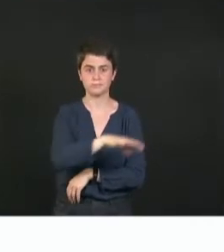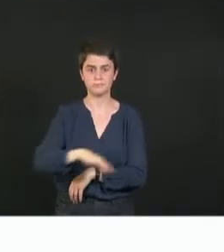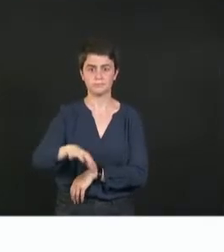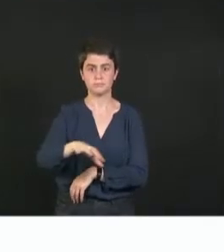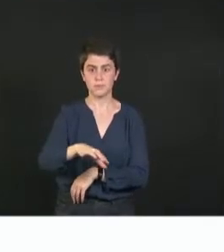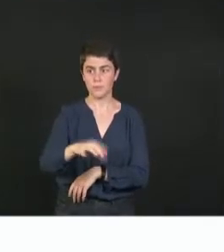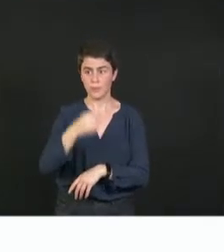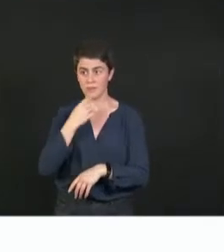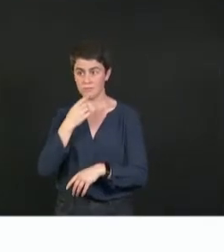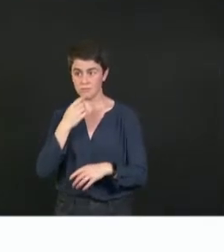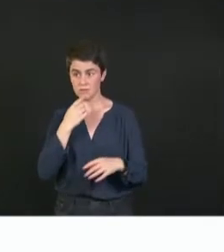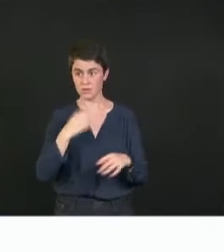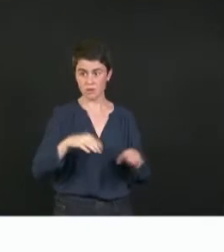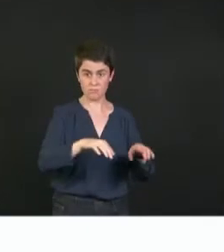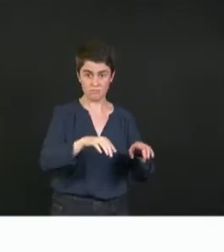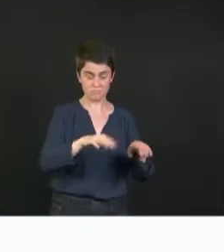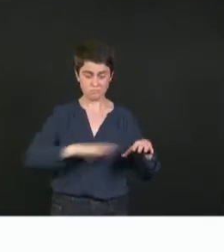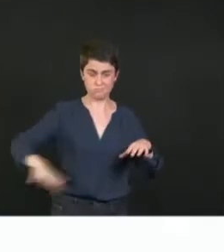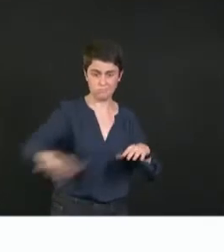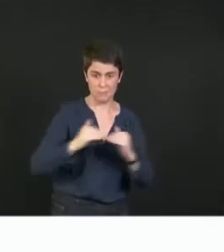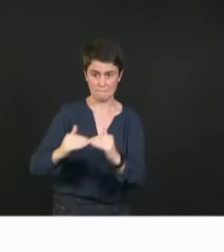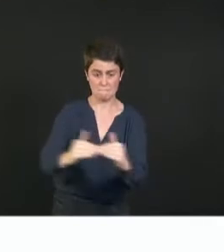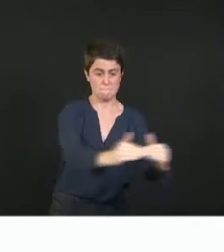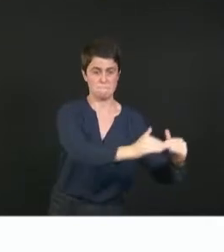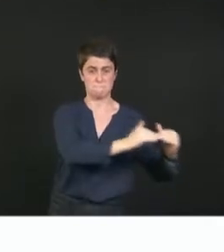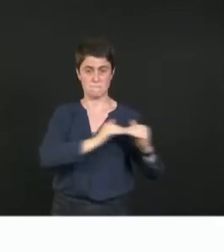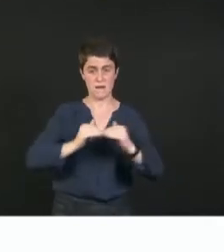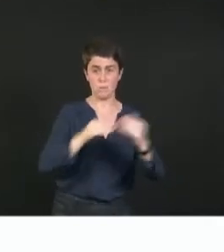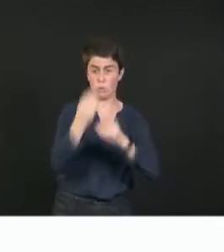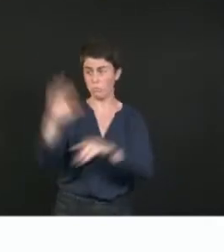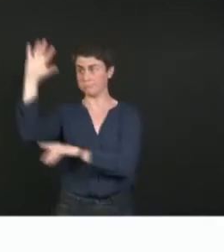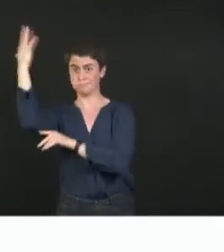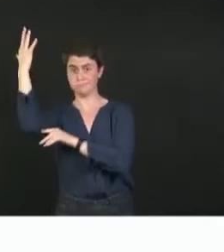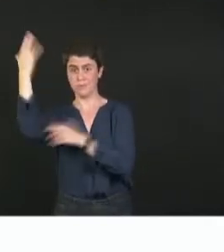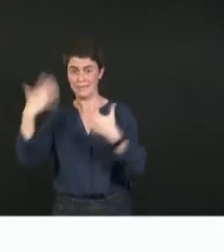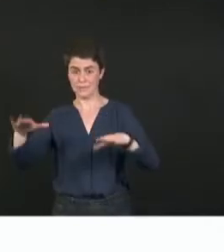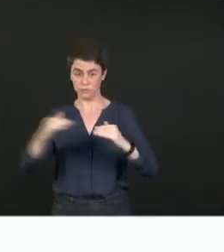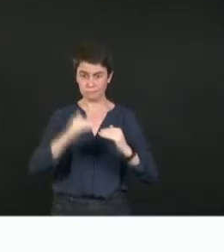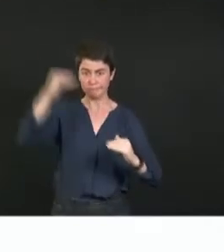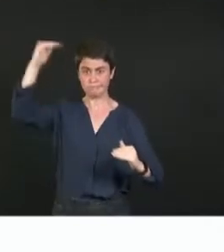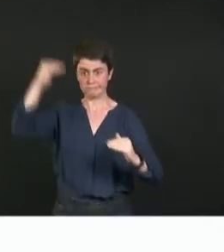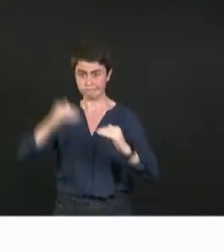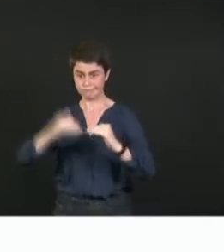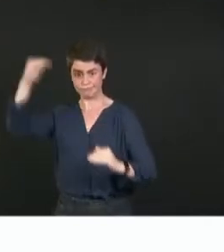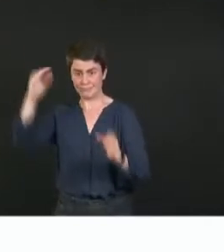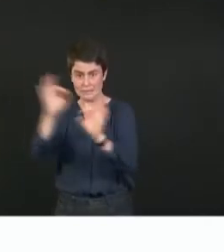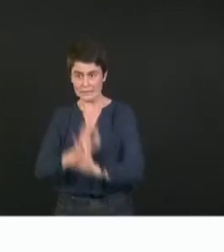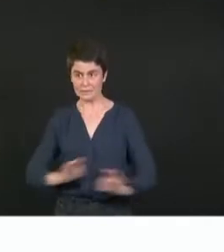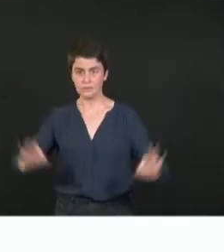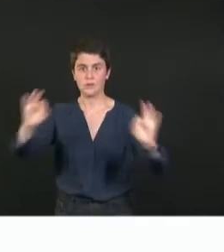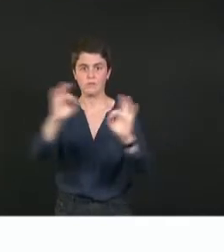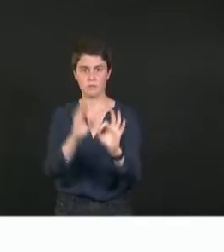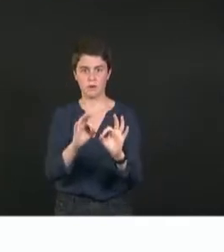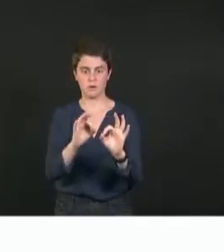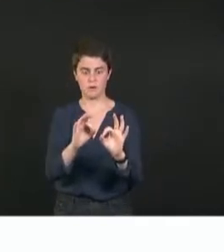sans qu'il y ait d'échelons intermédiaires. Et puis la gestion différenciée s'est mise en place